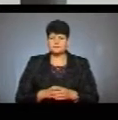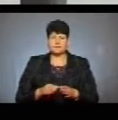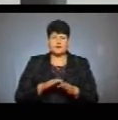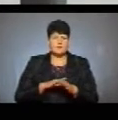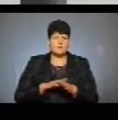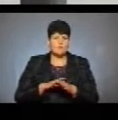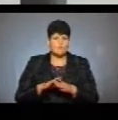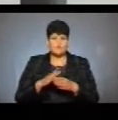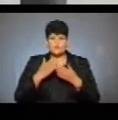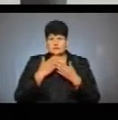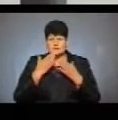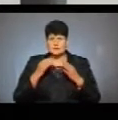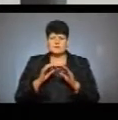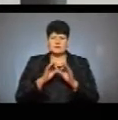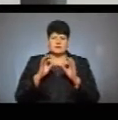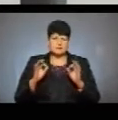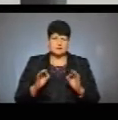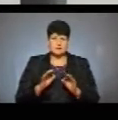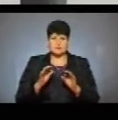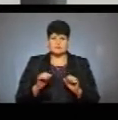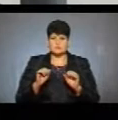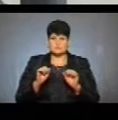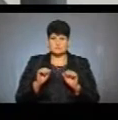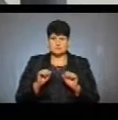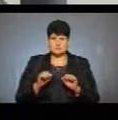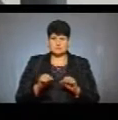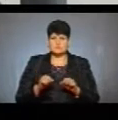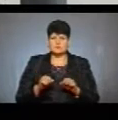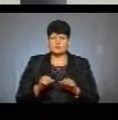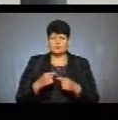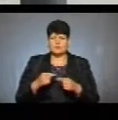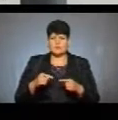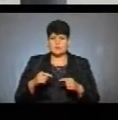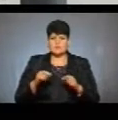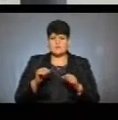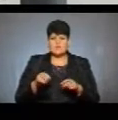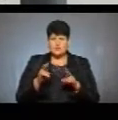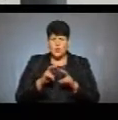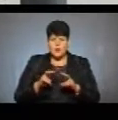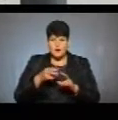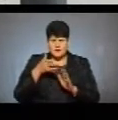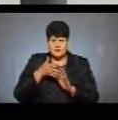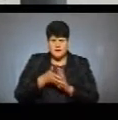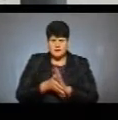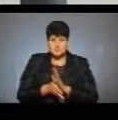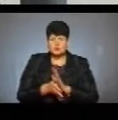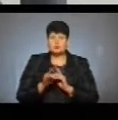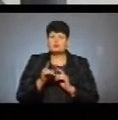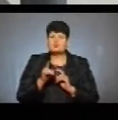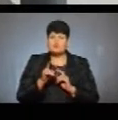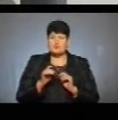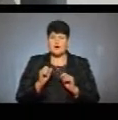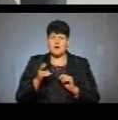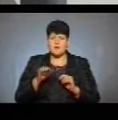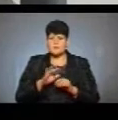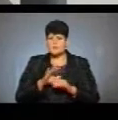Повністю відсутна будь-яка здатність, майже повністю відсутна будь-яка здатність до аналізу. Чому акція